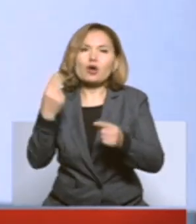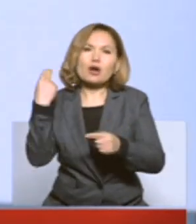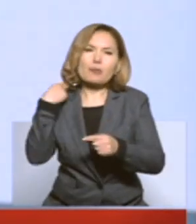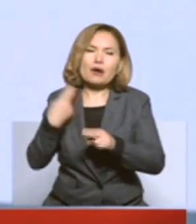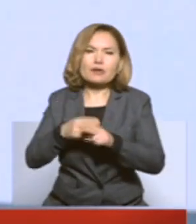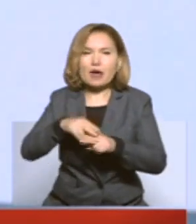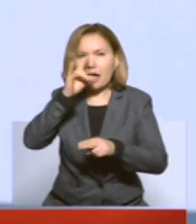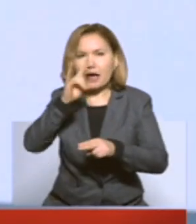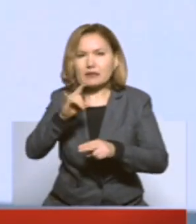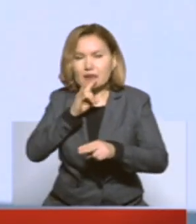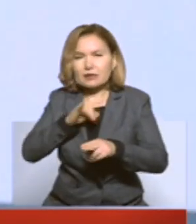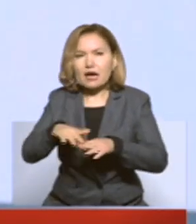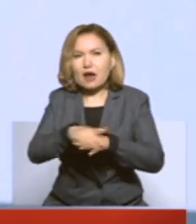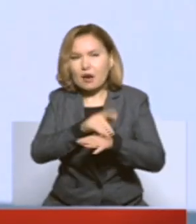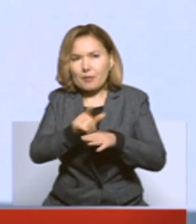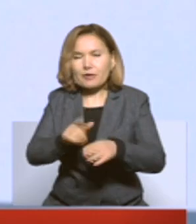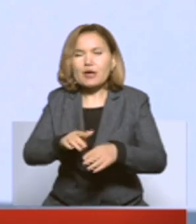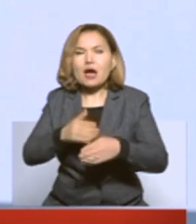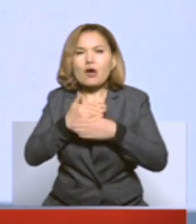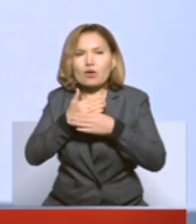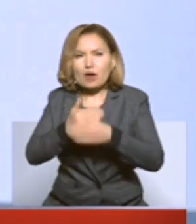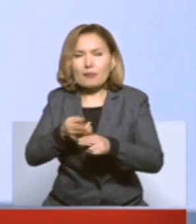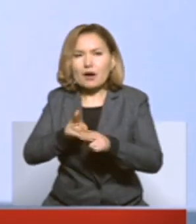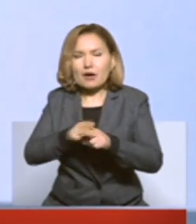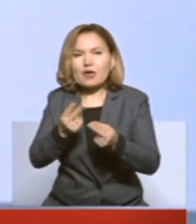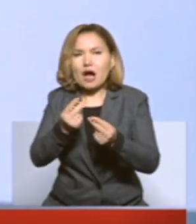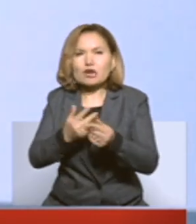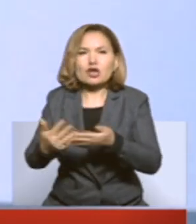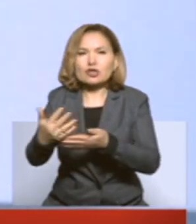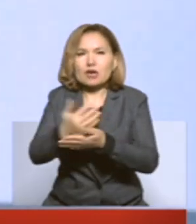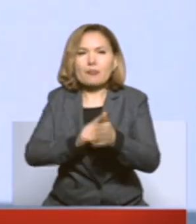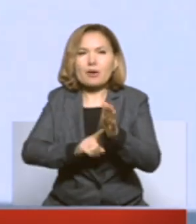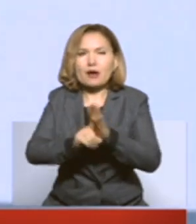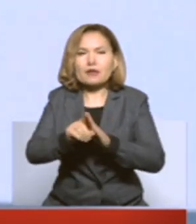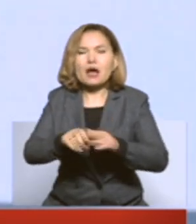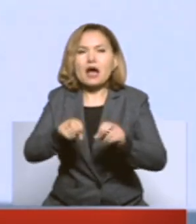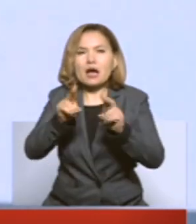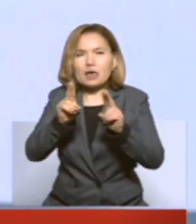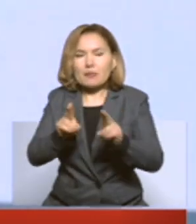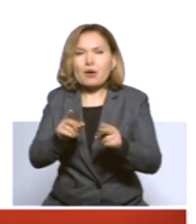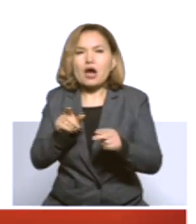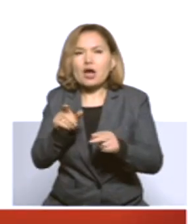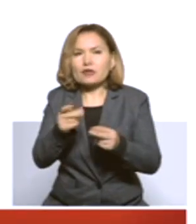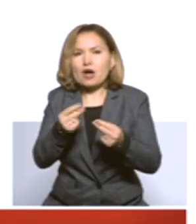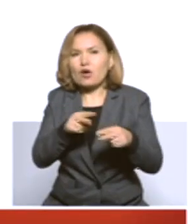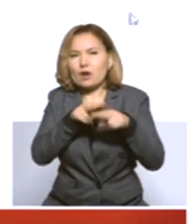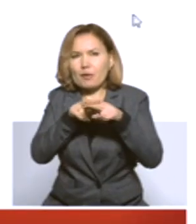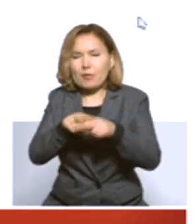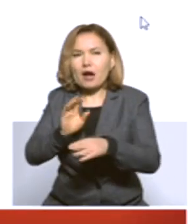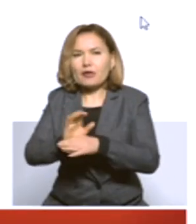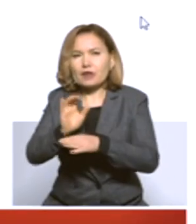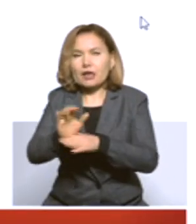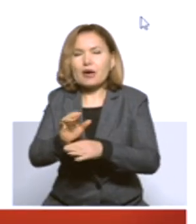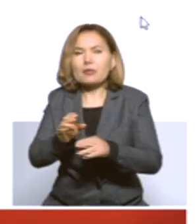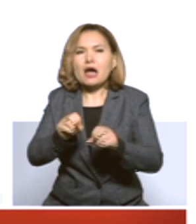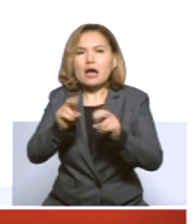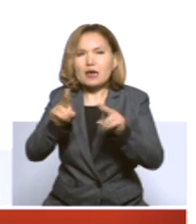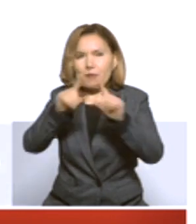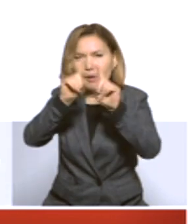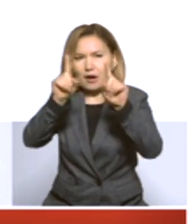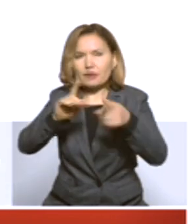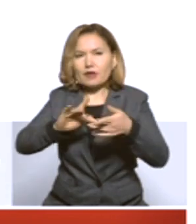Ұлыбританиядағы отандастарымыз бен жергілікті халық қосылып қаржы жинады. Еріктілер арнайы ашылған есепшотқа ақша аударып, электронды